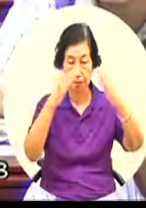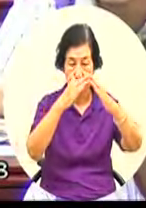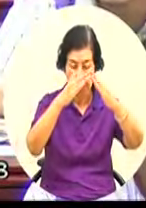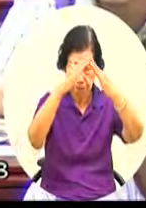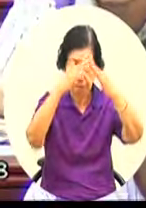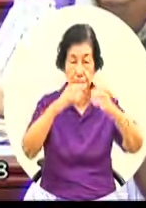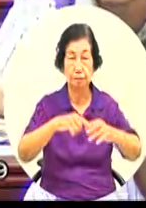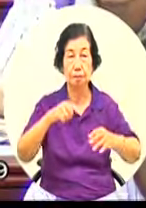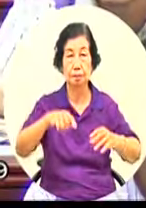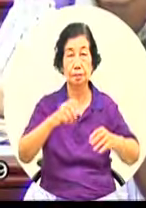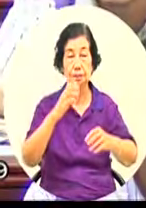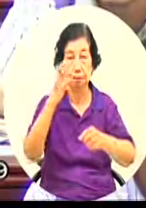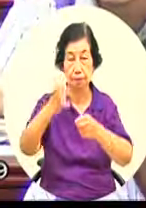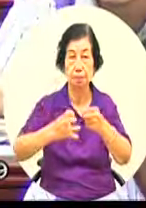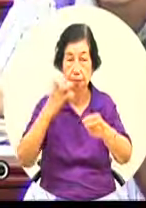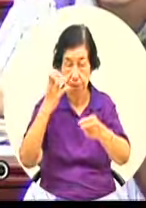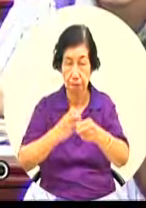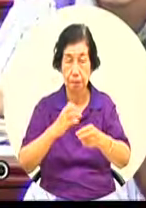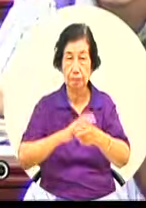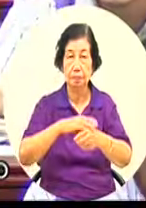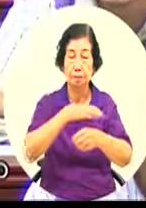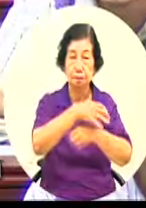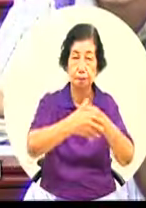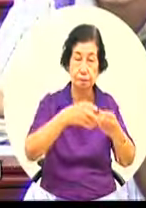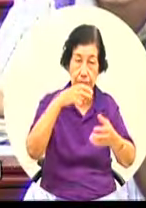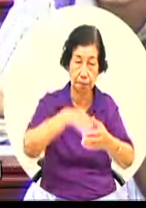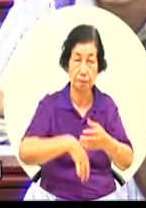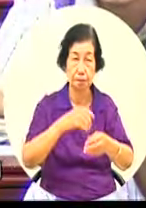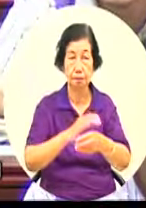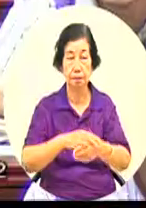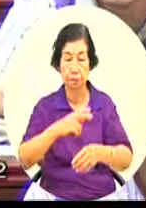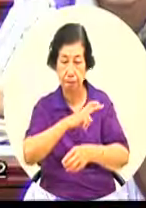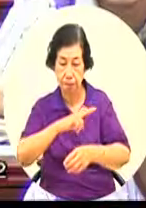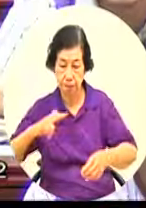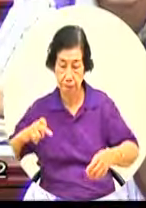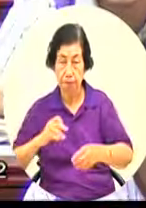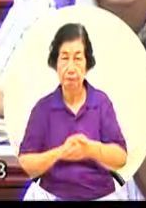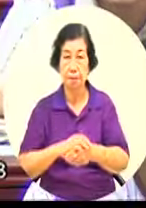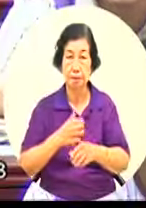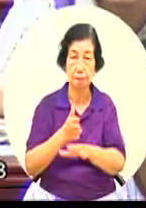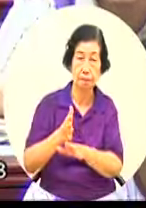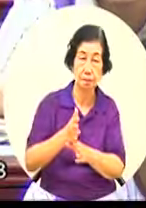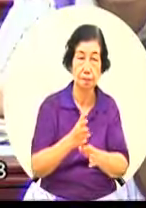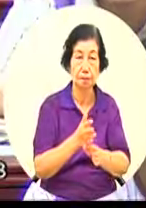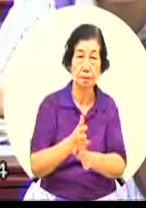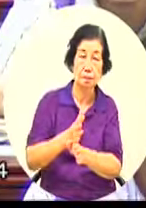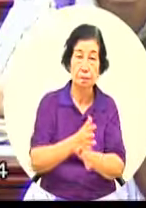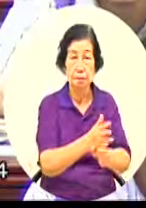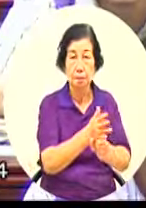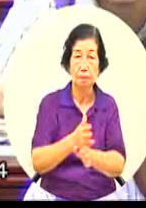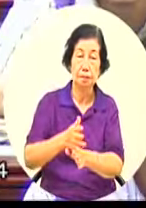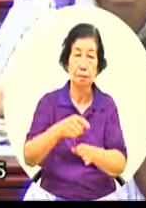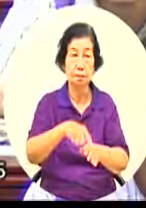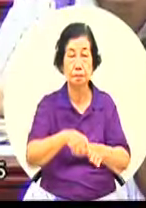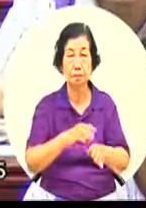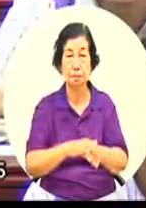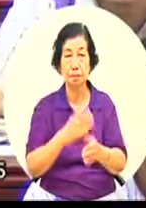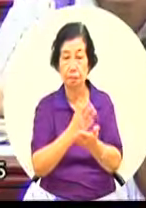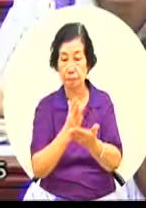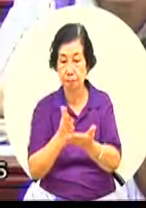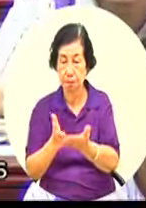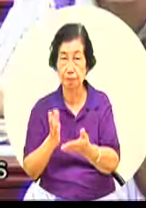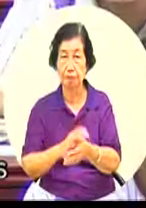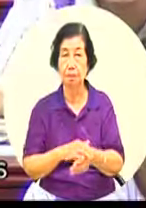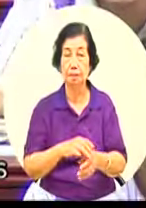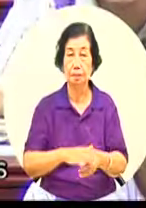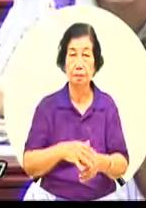池，还有包括我们的羽球场、网球场，还有这个凤溪溜冰场，其实这个都是在我们整体计划里面。所以我刚谈到就是说，这个是让我们不仅